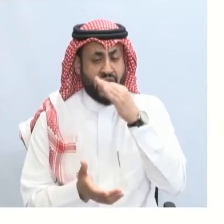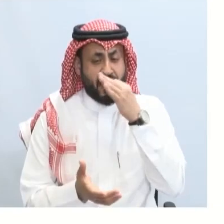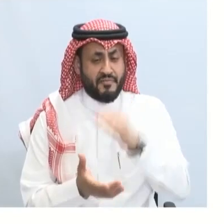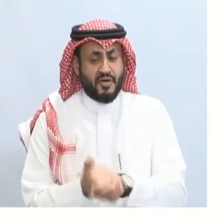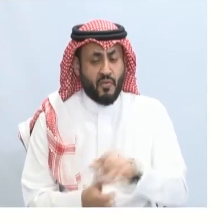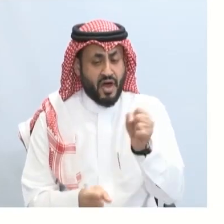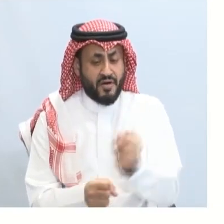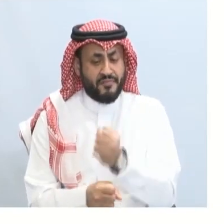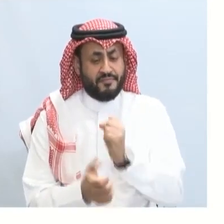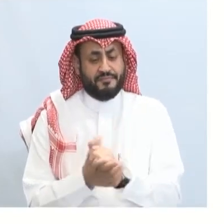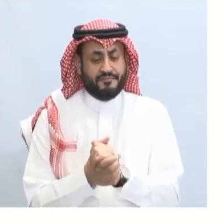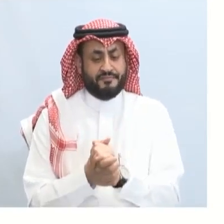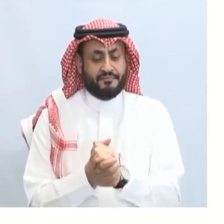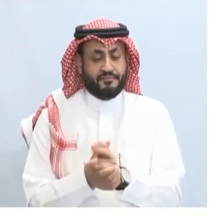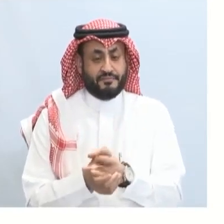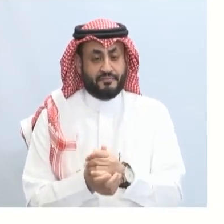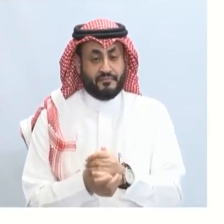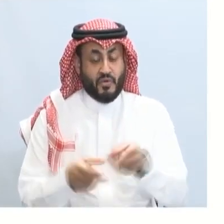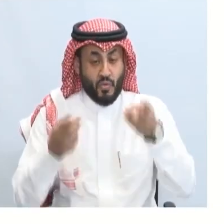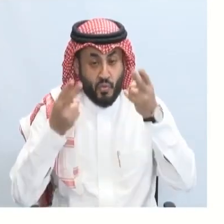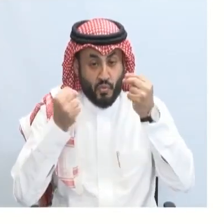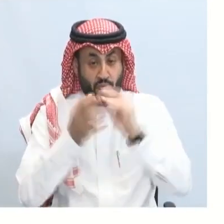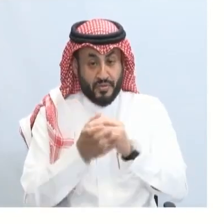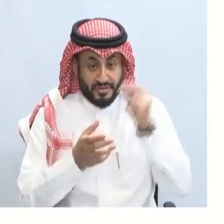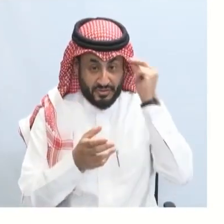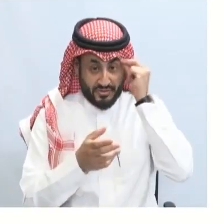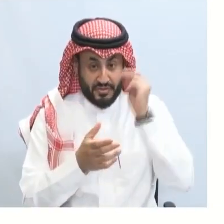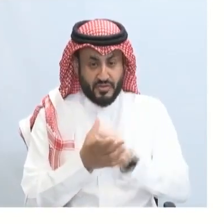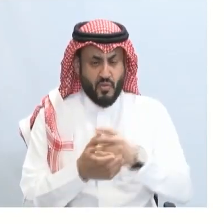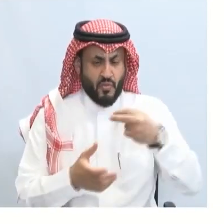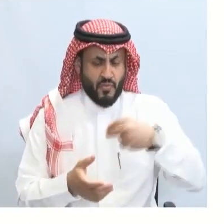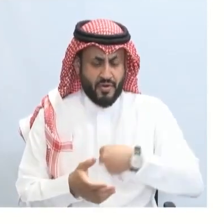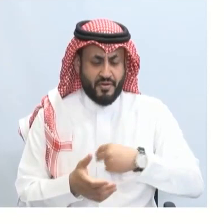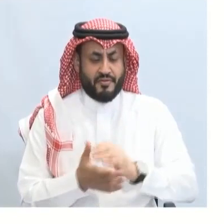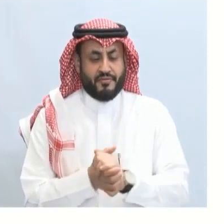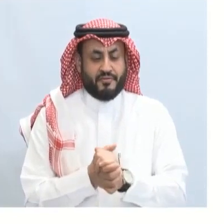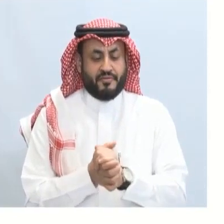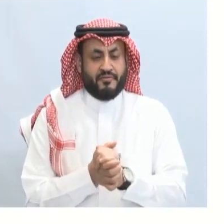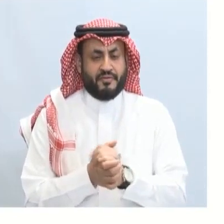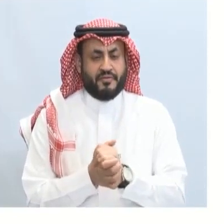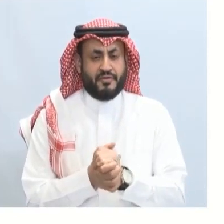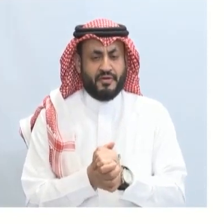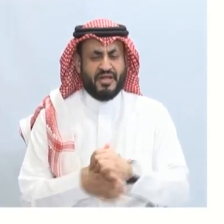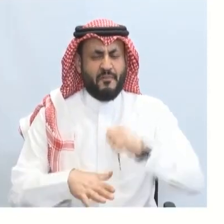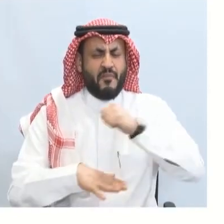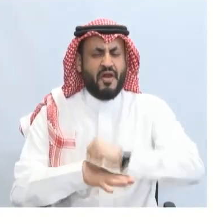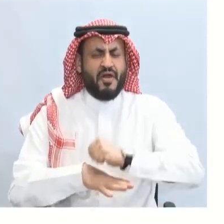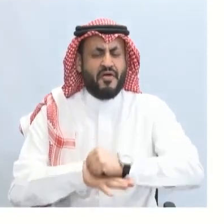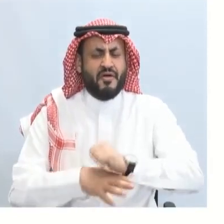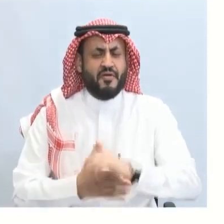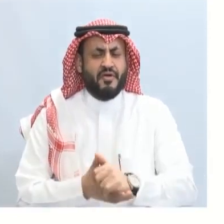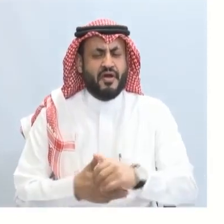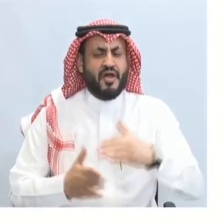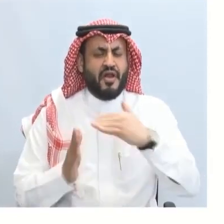عنه من اقوال وافعال بارك الله فيكم واستعداد عقلي ونفسي لتحمل ما